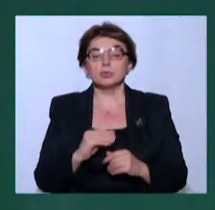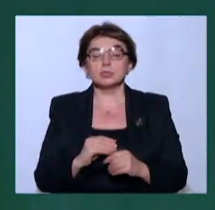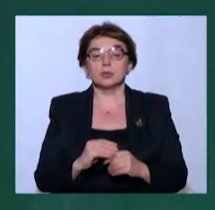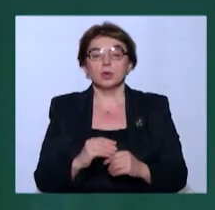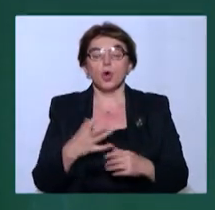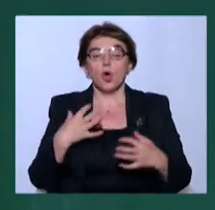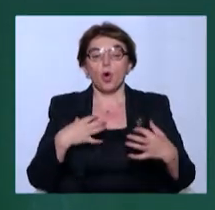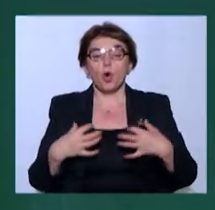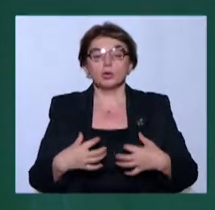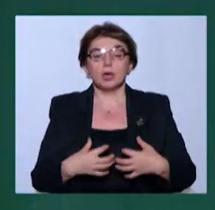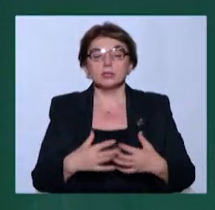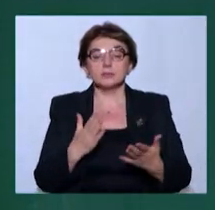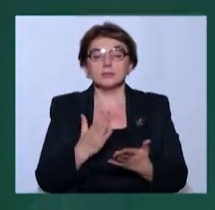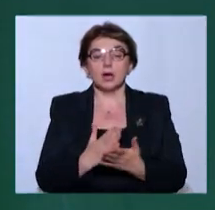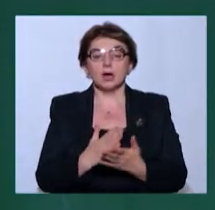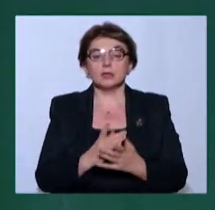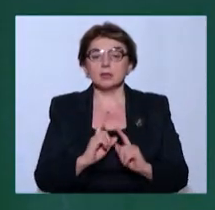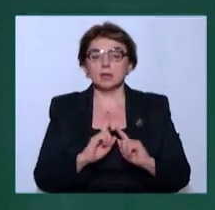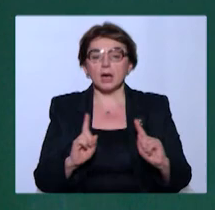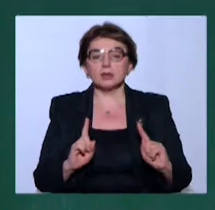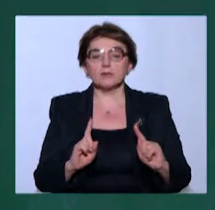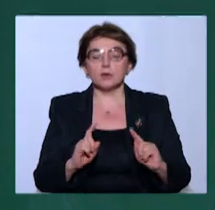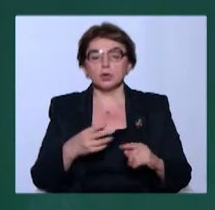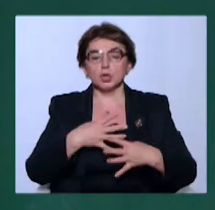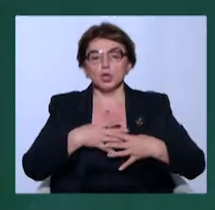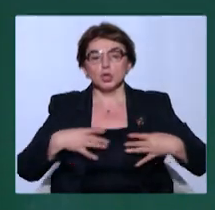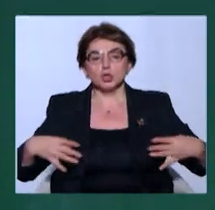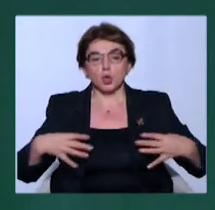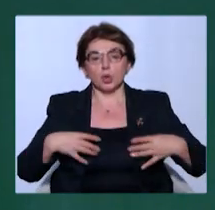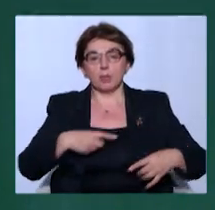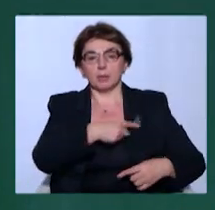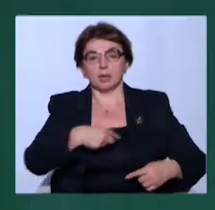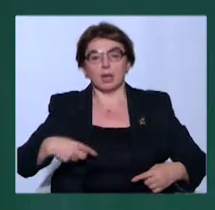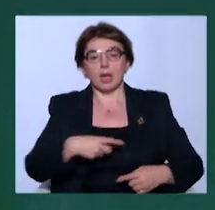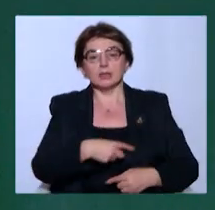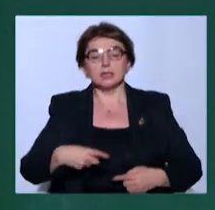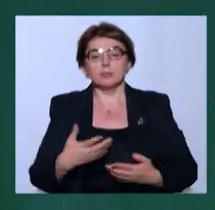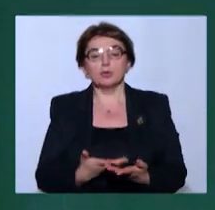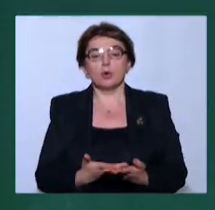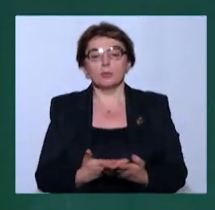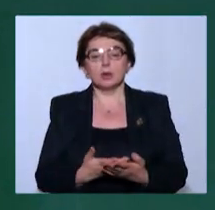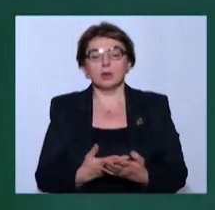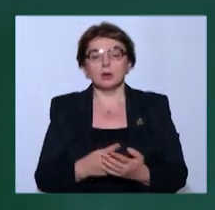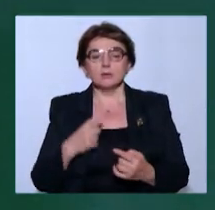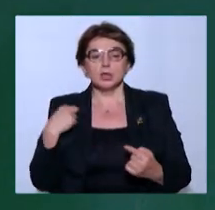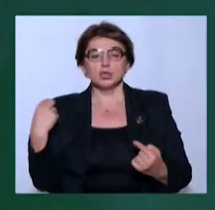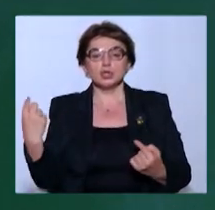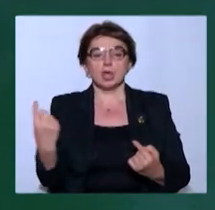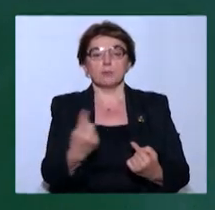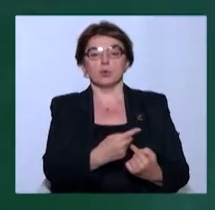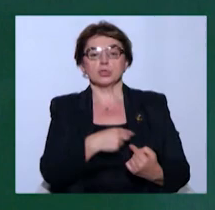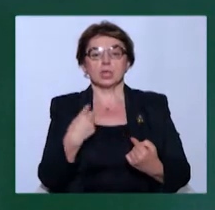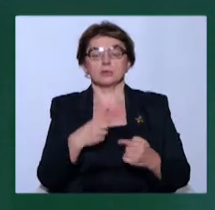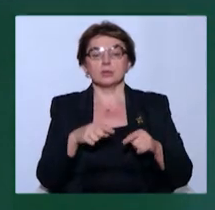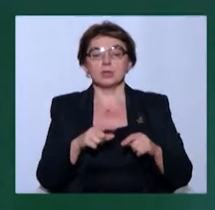ორგანოების გამოსახულებას ვერ ხედავს მტერი. ძალიან კარგი მაგალითად შეიძლება მოვიყვანოთ სავანაში